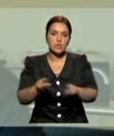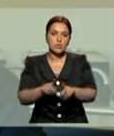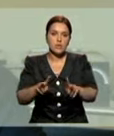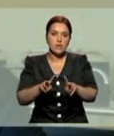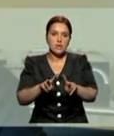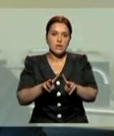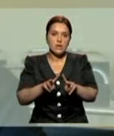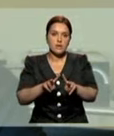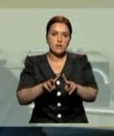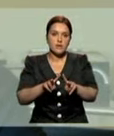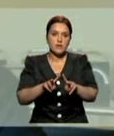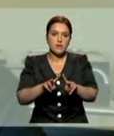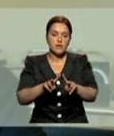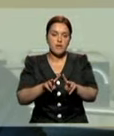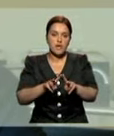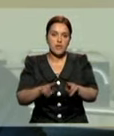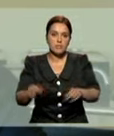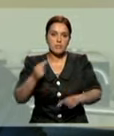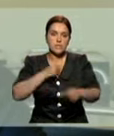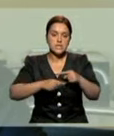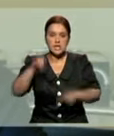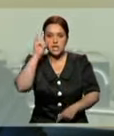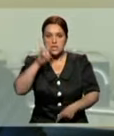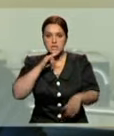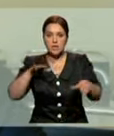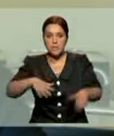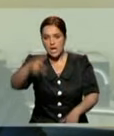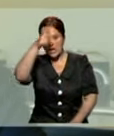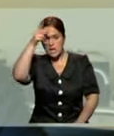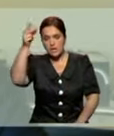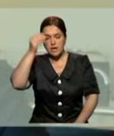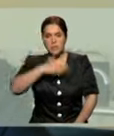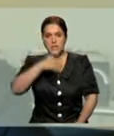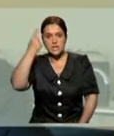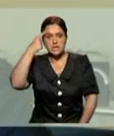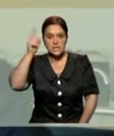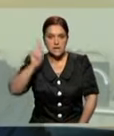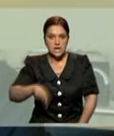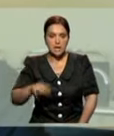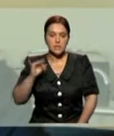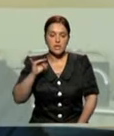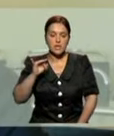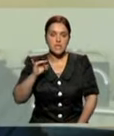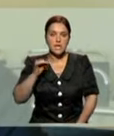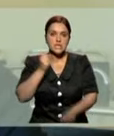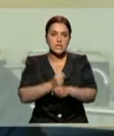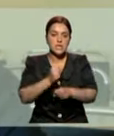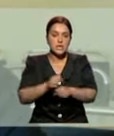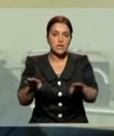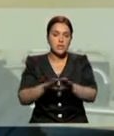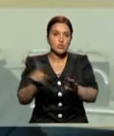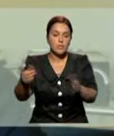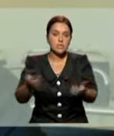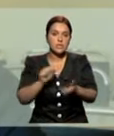можем говорить и про бизнес Казахстана в Литве. Мы знаем и умеем делать продукцию так, чтобы она получила